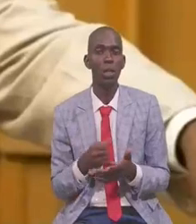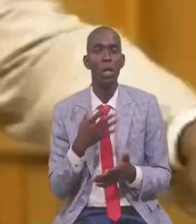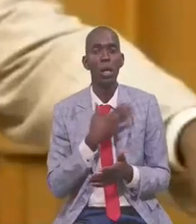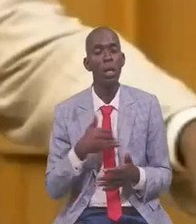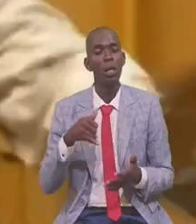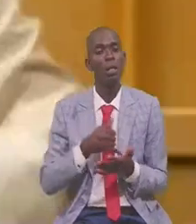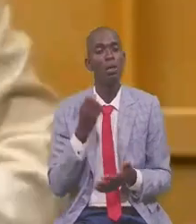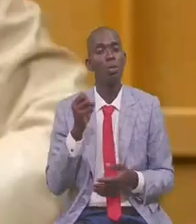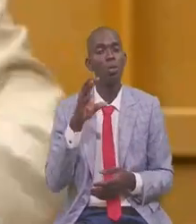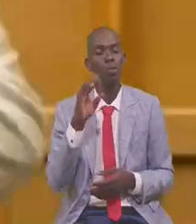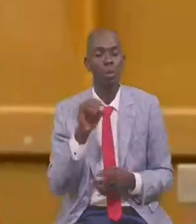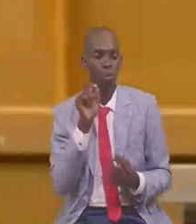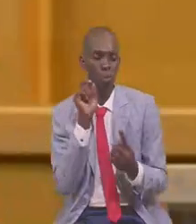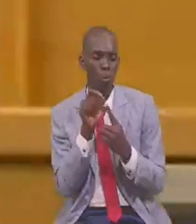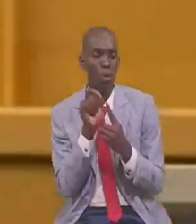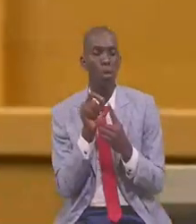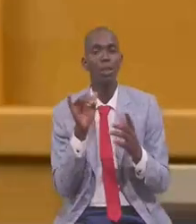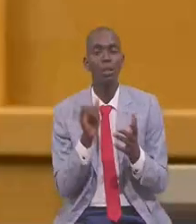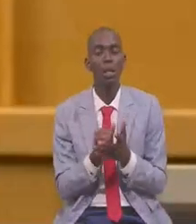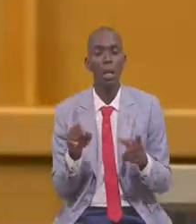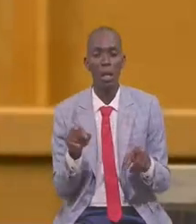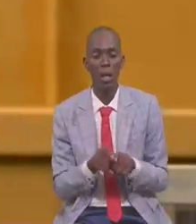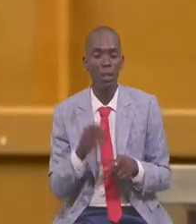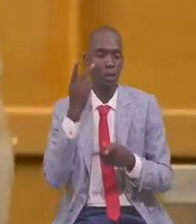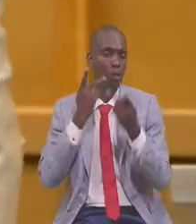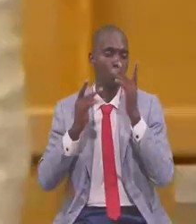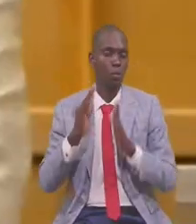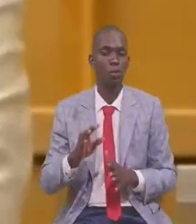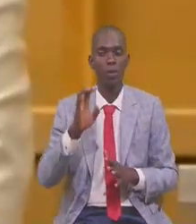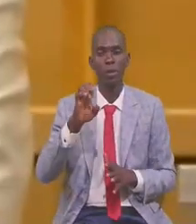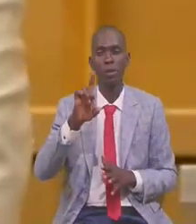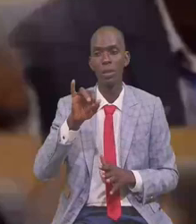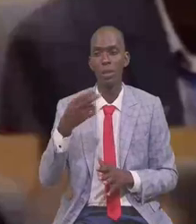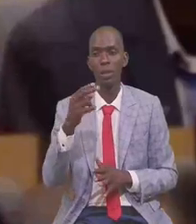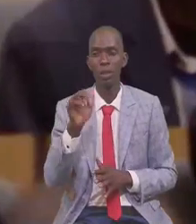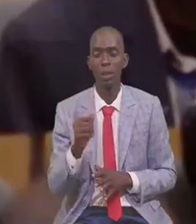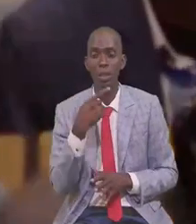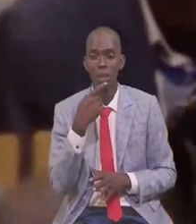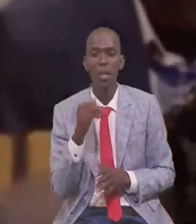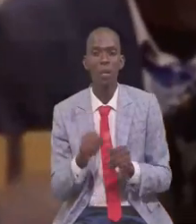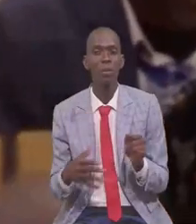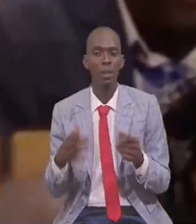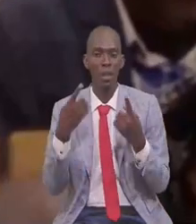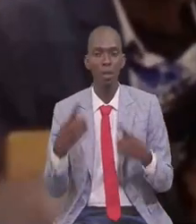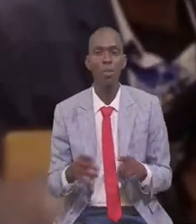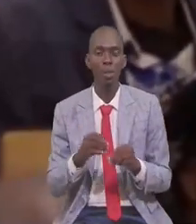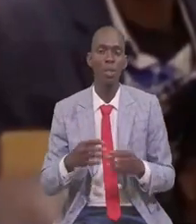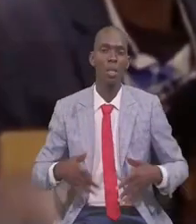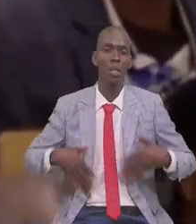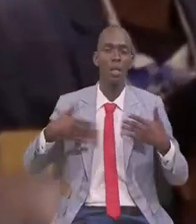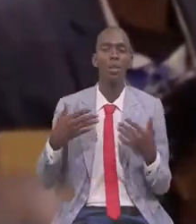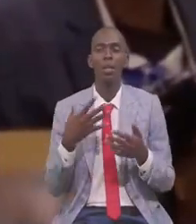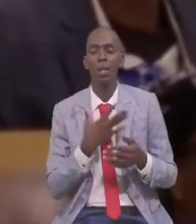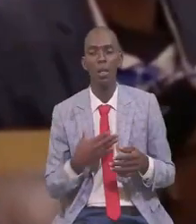ainsi. Comme il avait dit, tout a été accompli dans la vie et dans le ministère